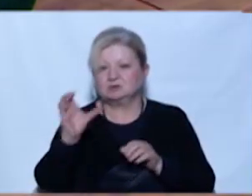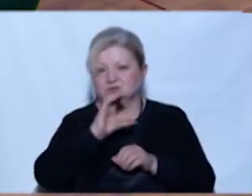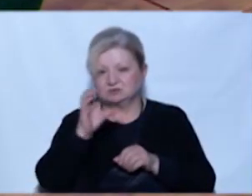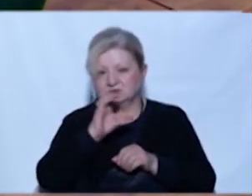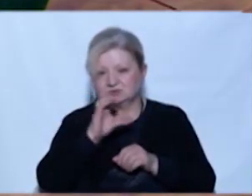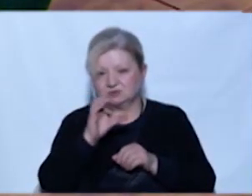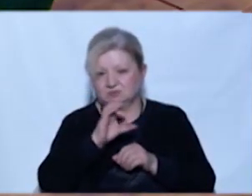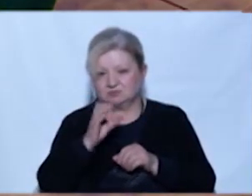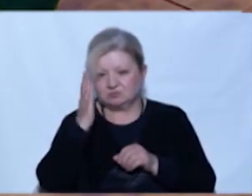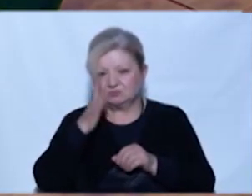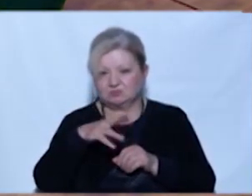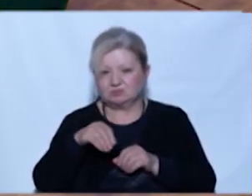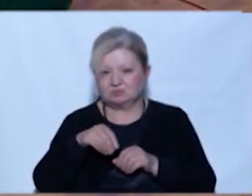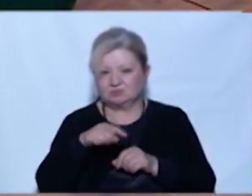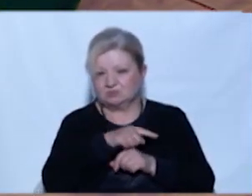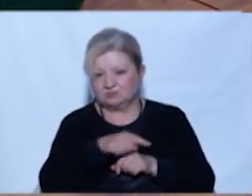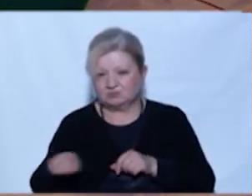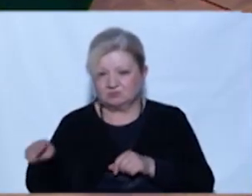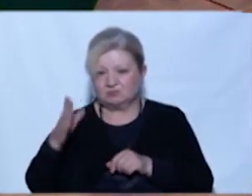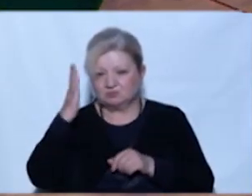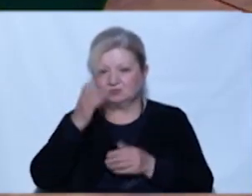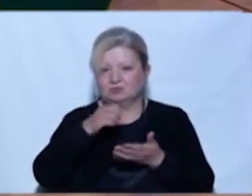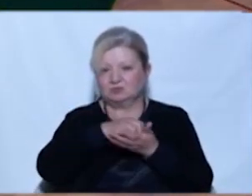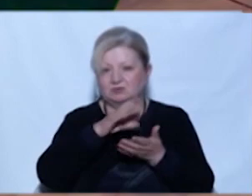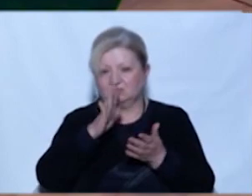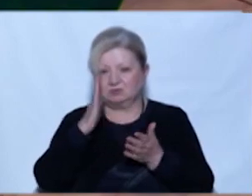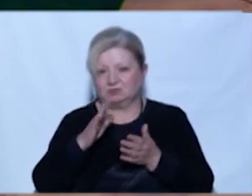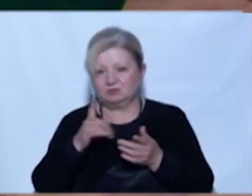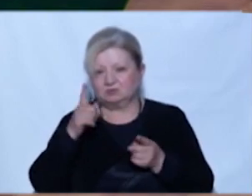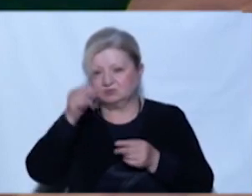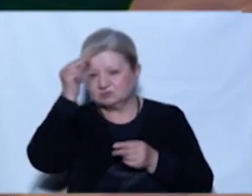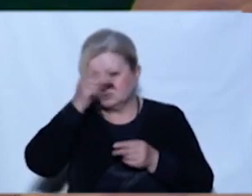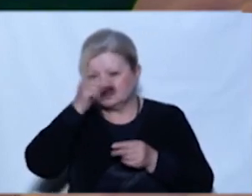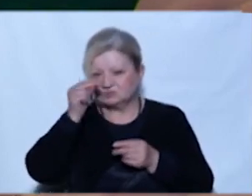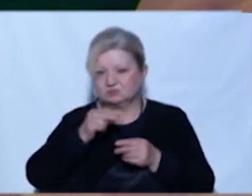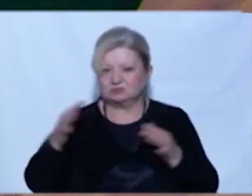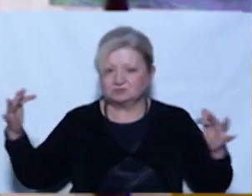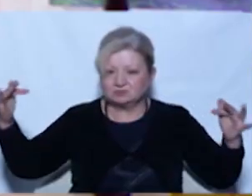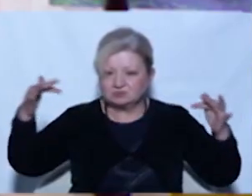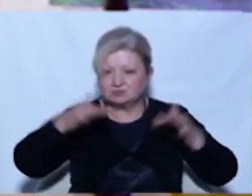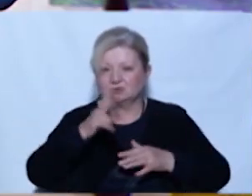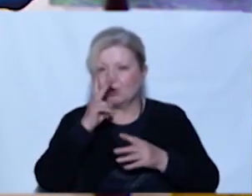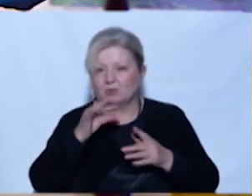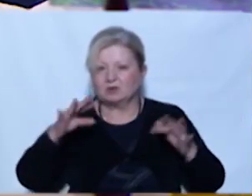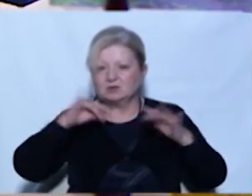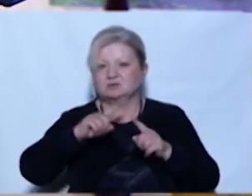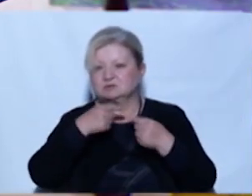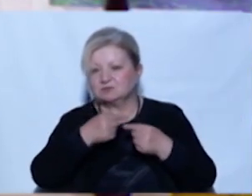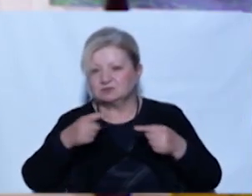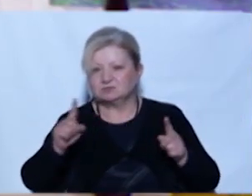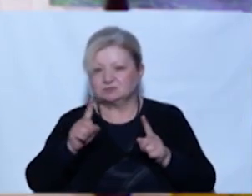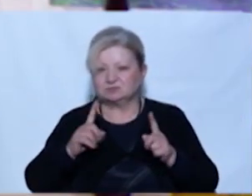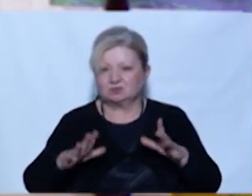სექტემბერში, რომ წელს მაისში აგვენიშნა სასწავლო სამეცნიერო კონფერენციებით, სხვადასხვა ღონისძიებებით